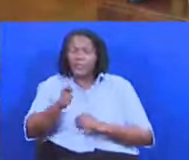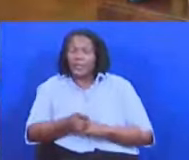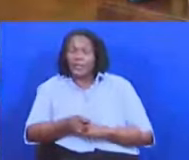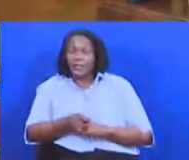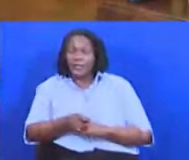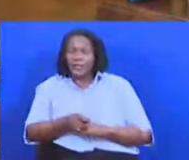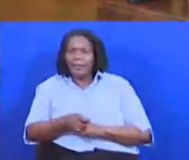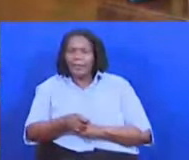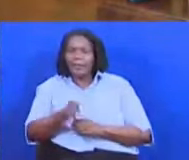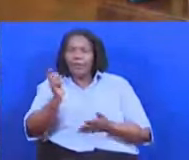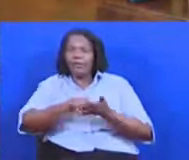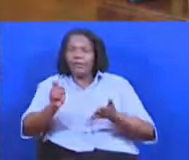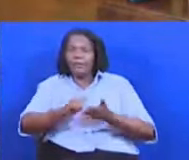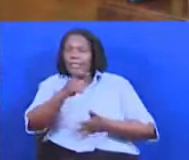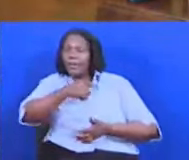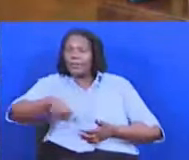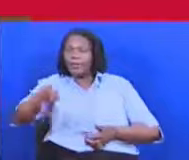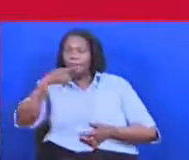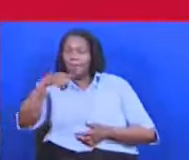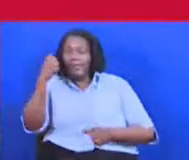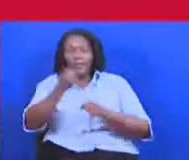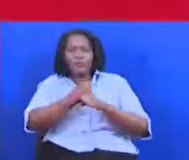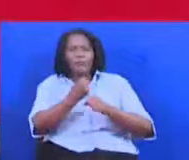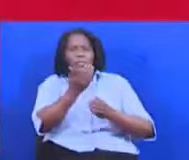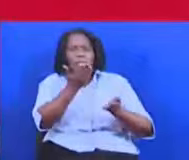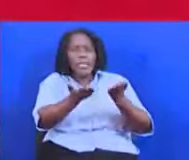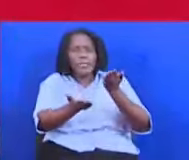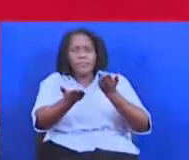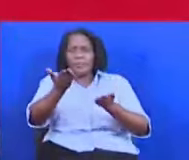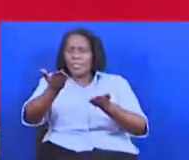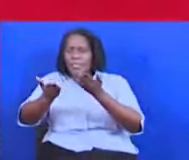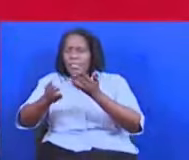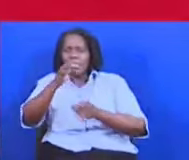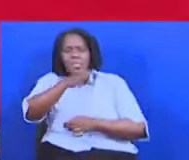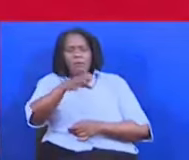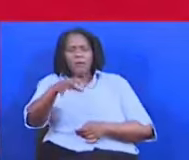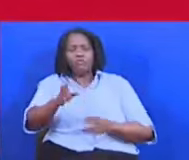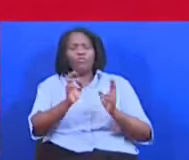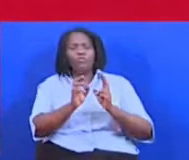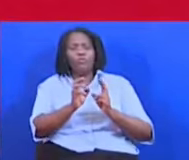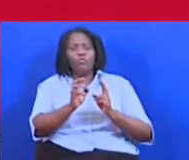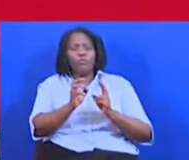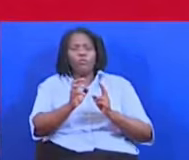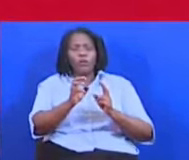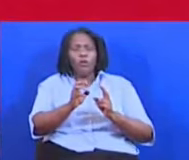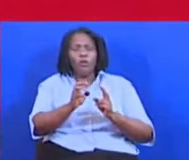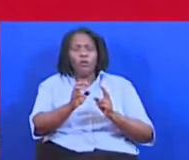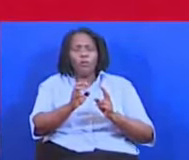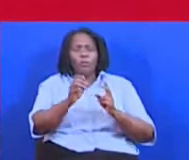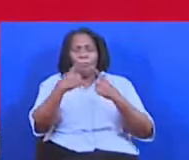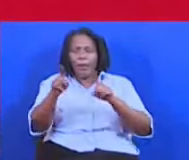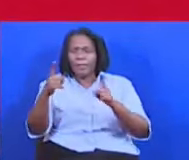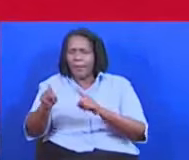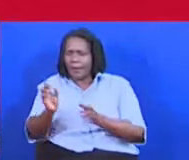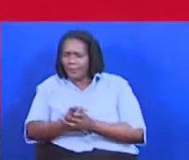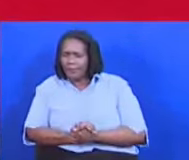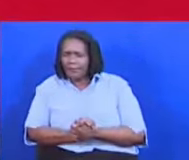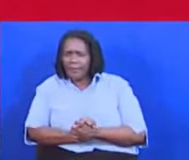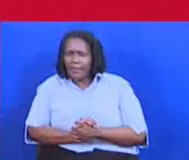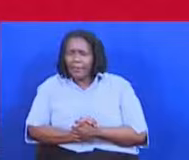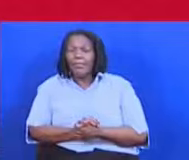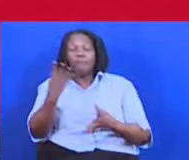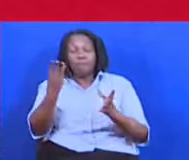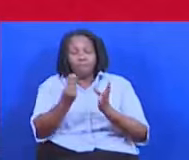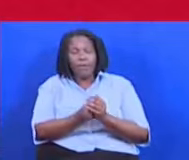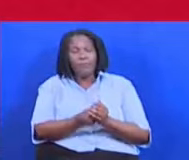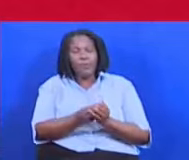TAMISEMI tumekwishafanya tathmini ya masoko makubwa ya kimkakati katika halmashauri zetu zote